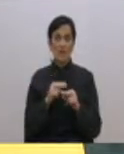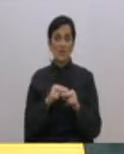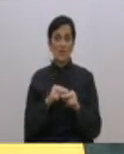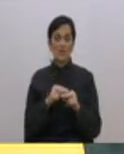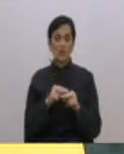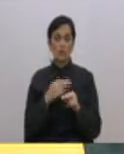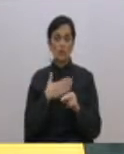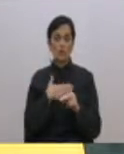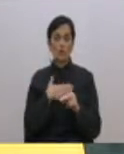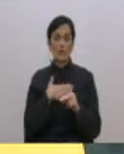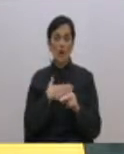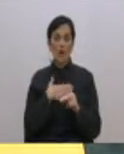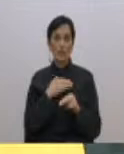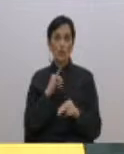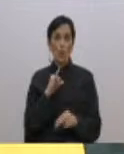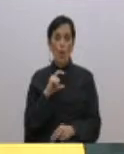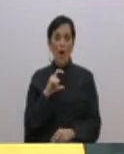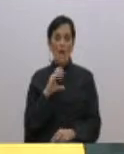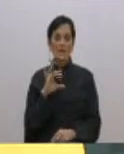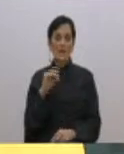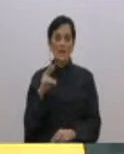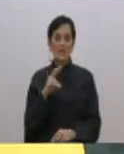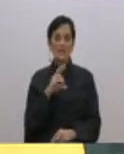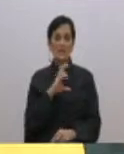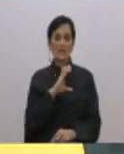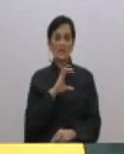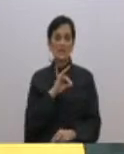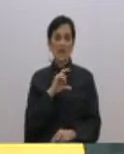მოხდა მენი და USAID-ის და CLDP-ის